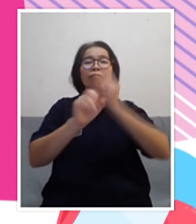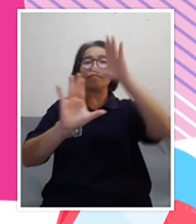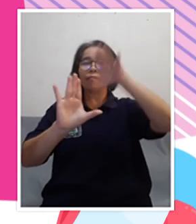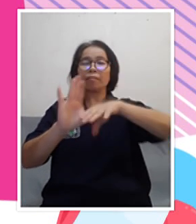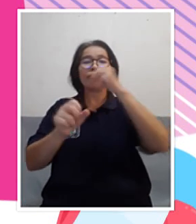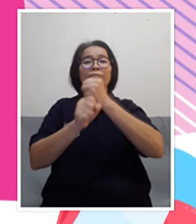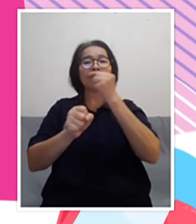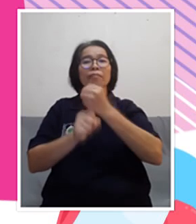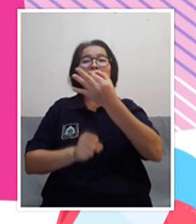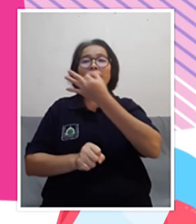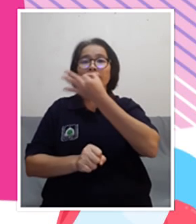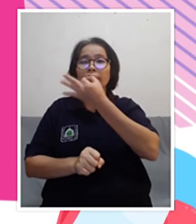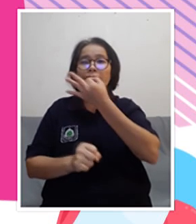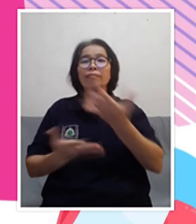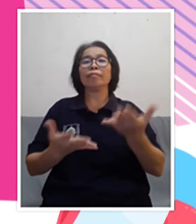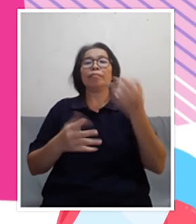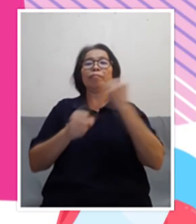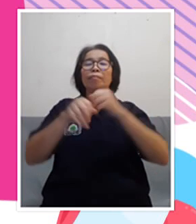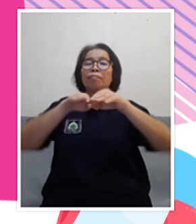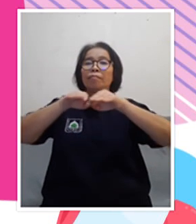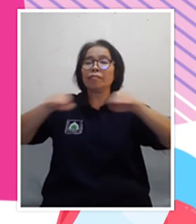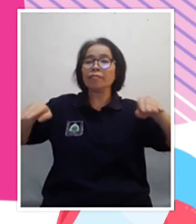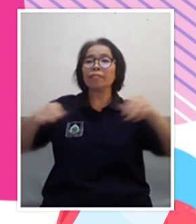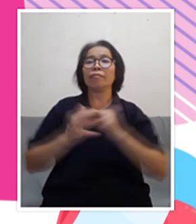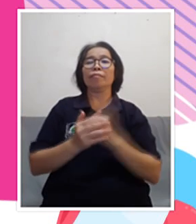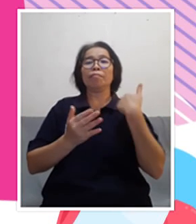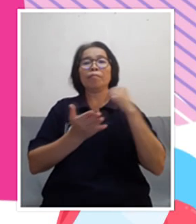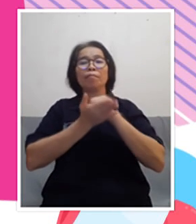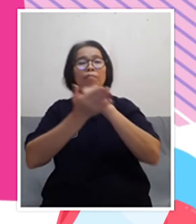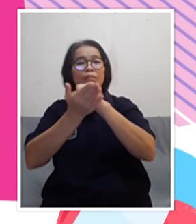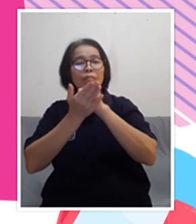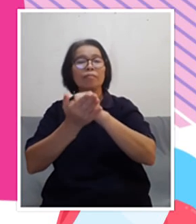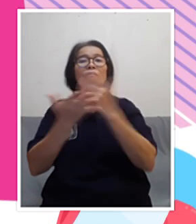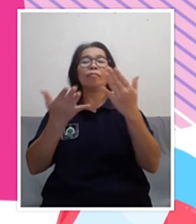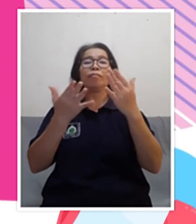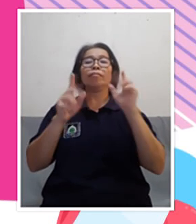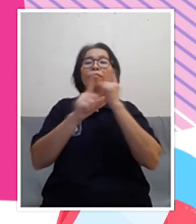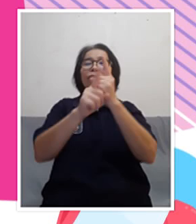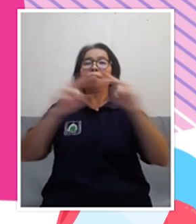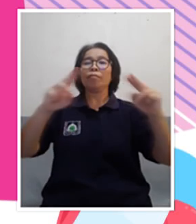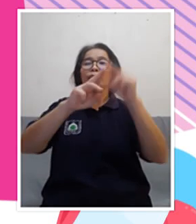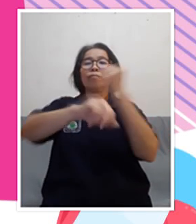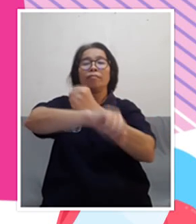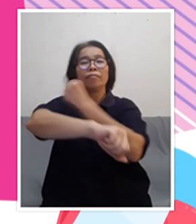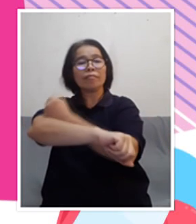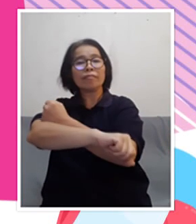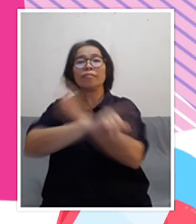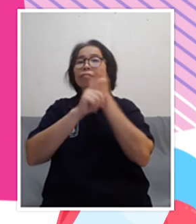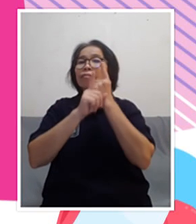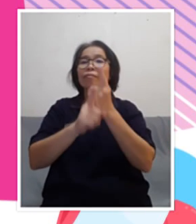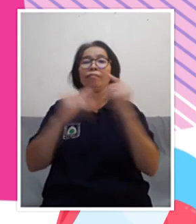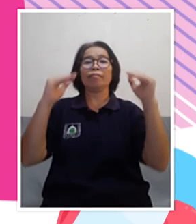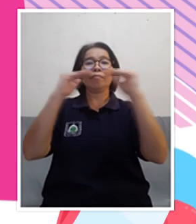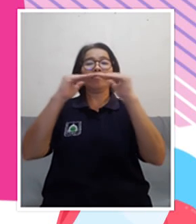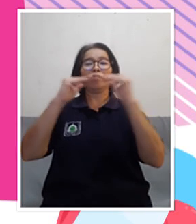ำในเรื่องการฟื้นฟูสมรรถภาพด้านอาชีพการให้บริการที่มีมาตรฐานการคุ้มครองแรงงานมาตรการเ